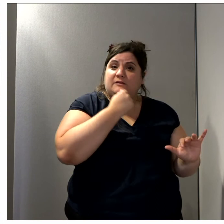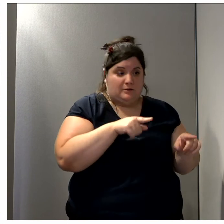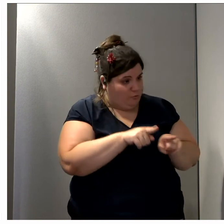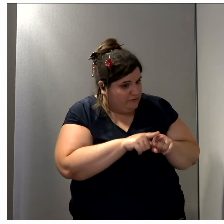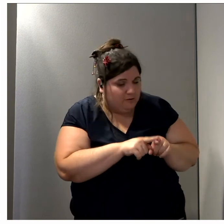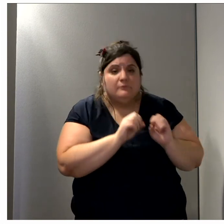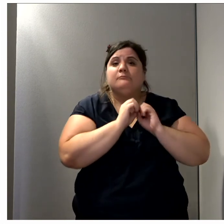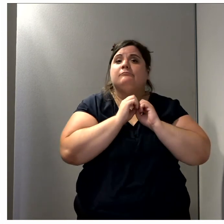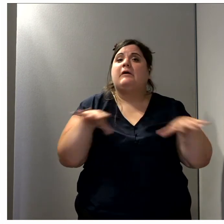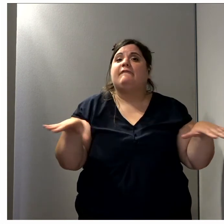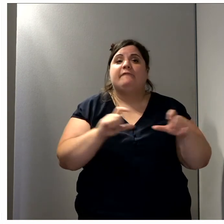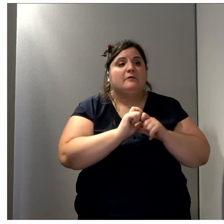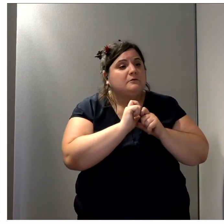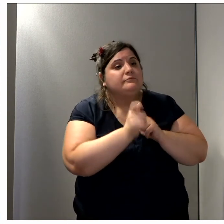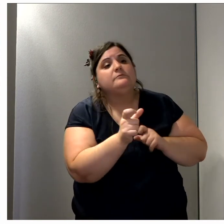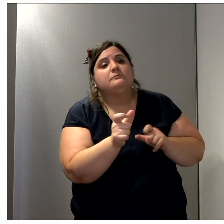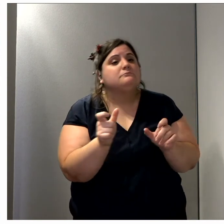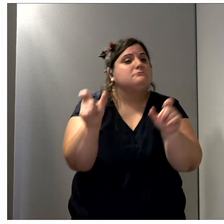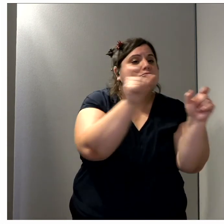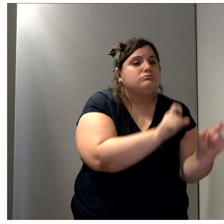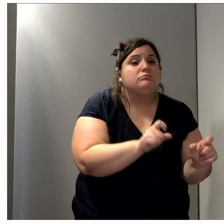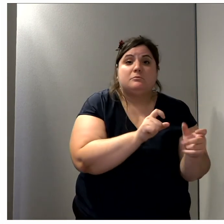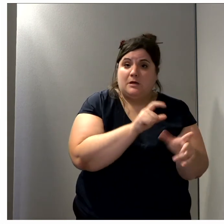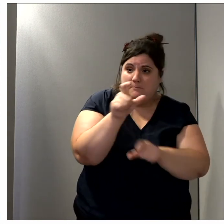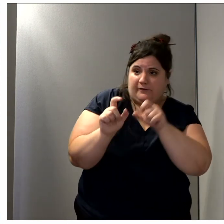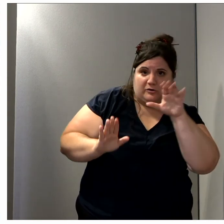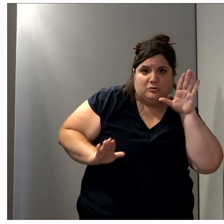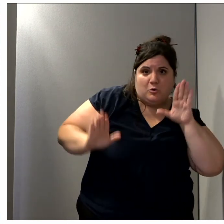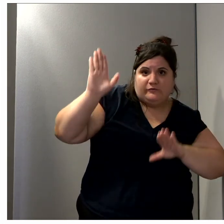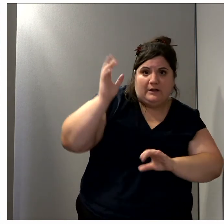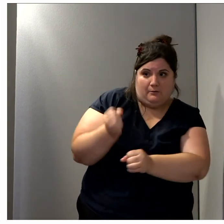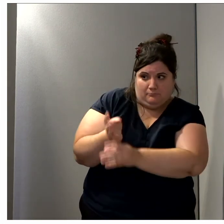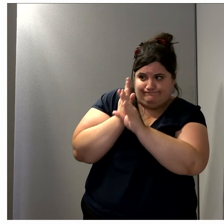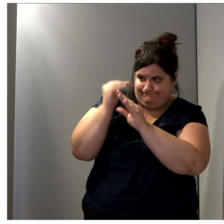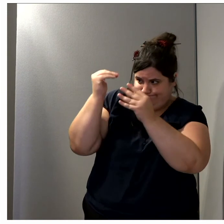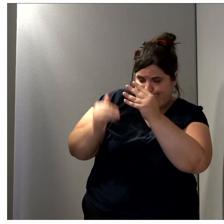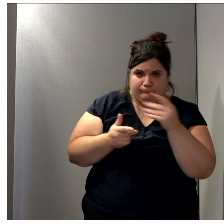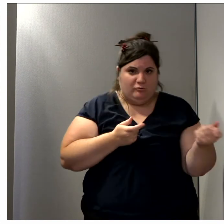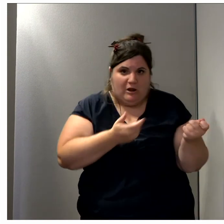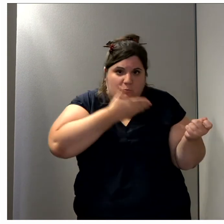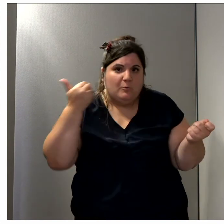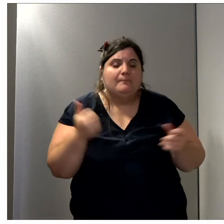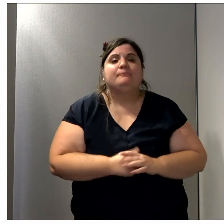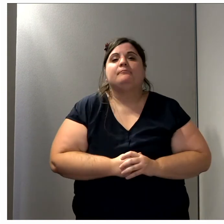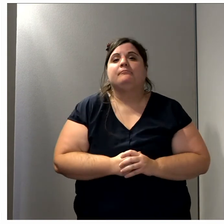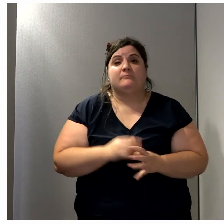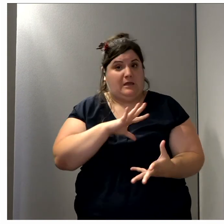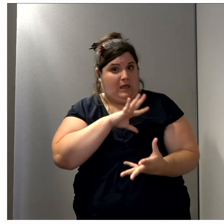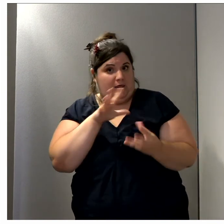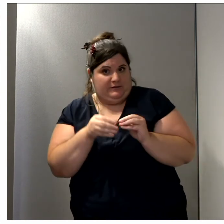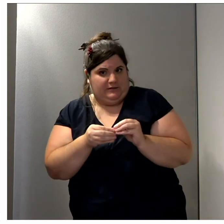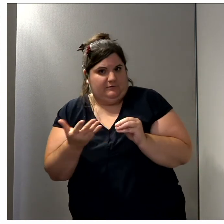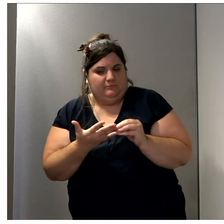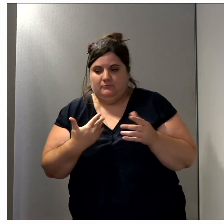suivi et la gestion des candidats. Un intranet qui permet aux chargés de mission de passer beaucoup plus de temps avec